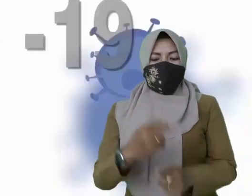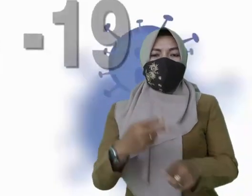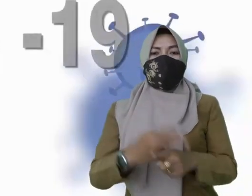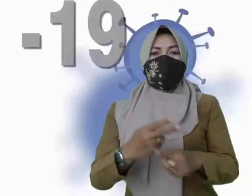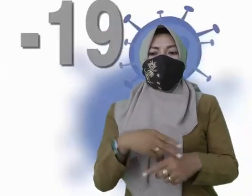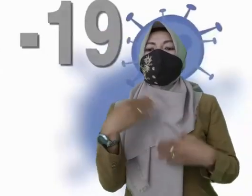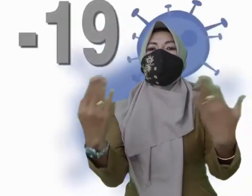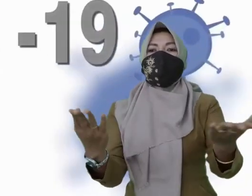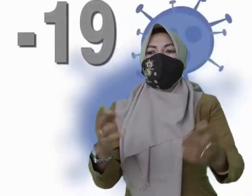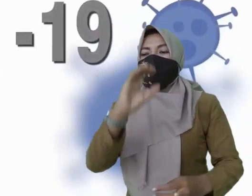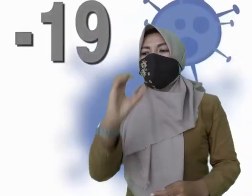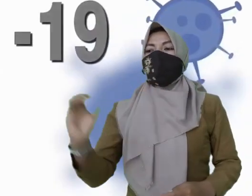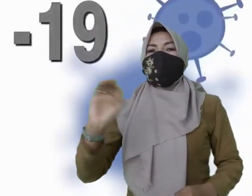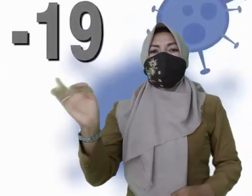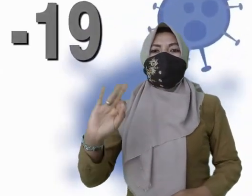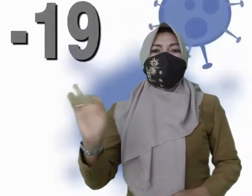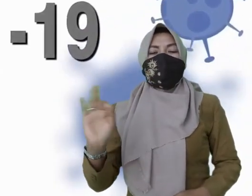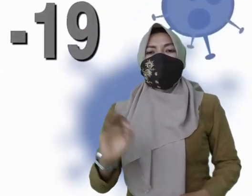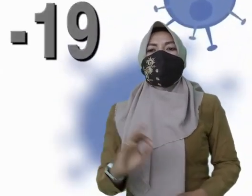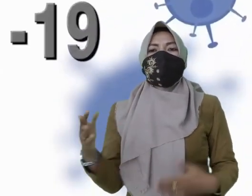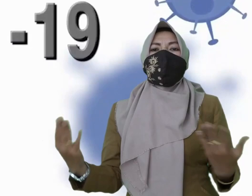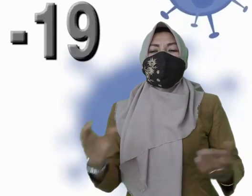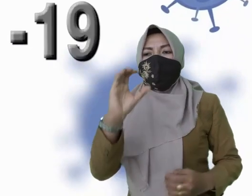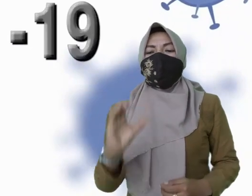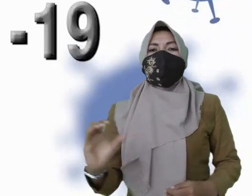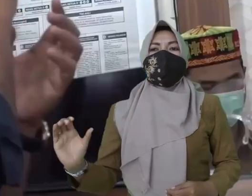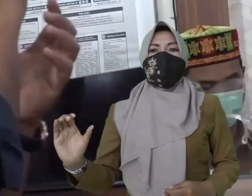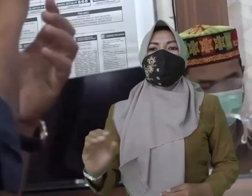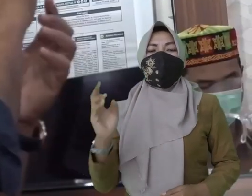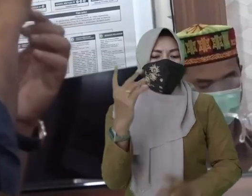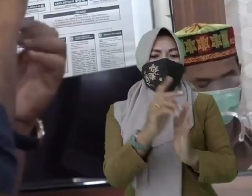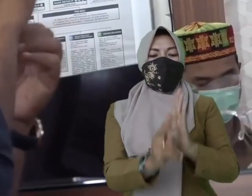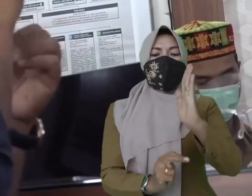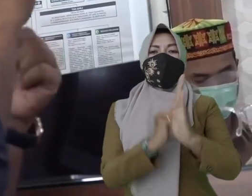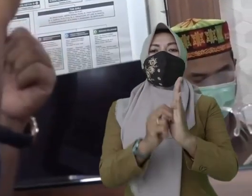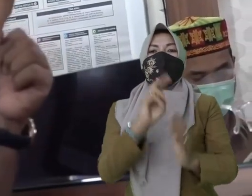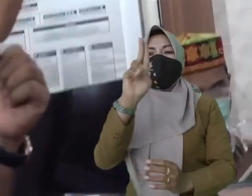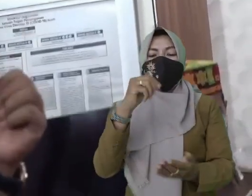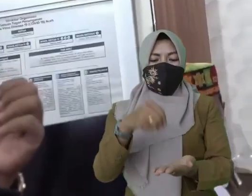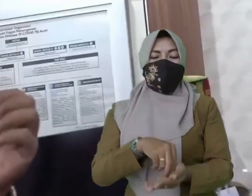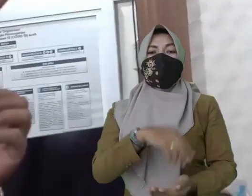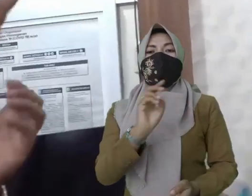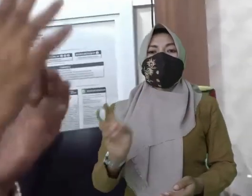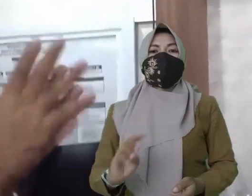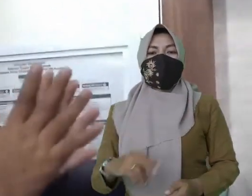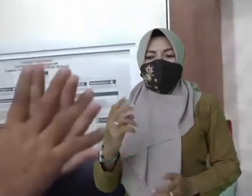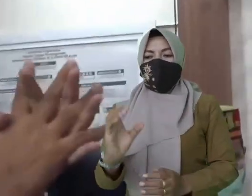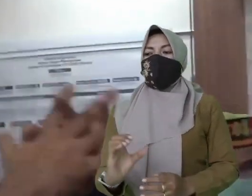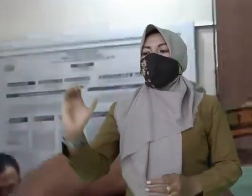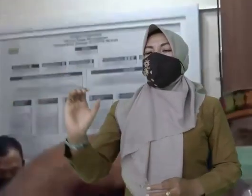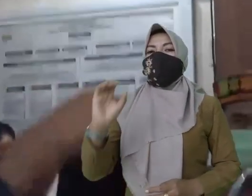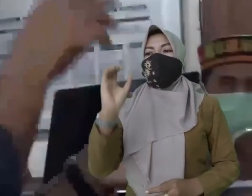Nah, makanya diberi namalah di sana COVID-19, karena COVID ini dijumpai di Desember 2019.